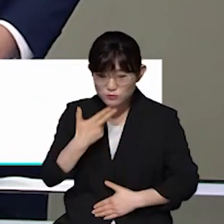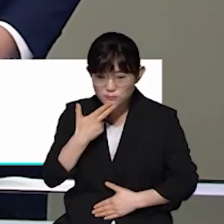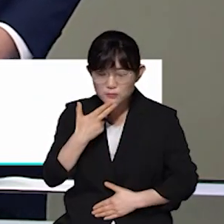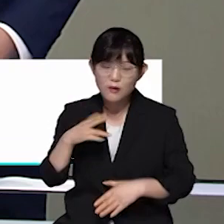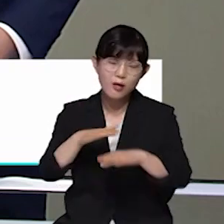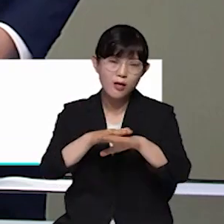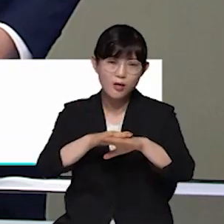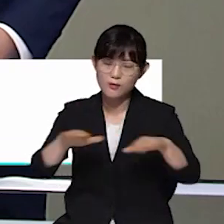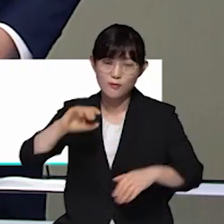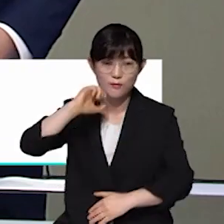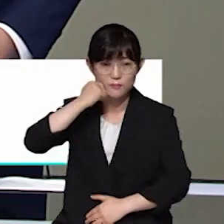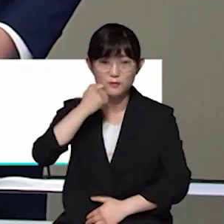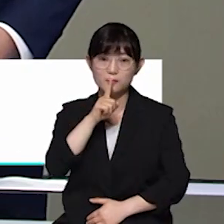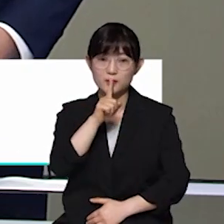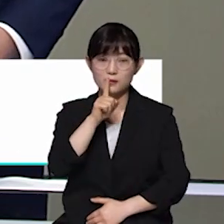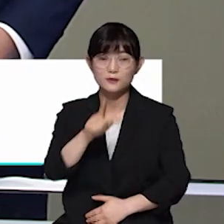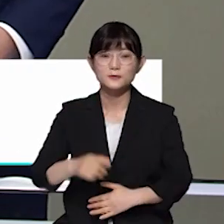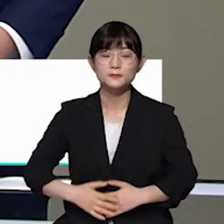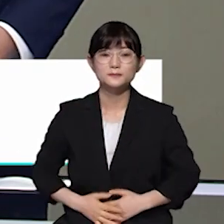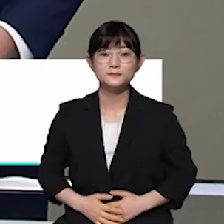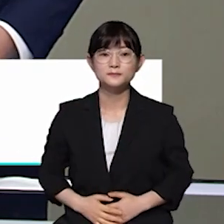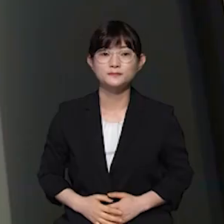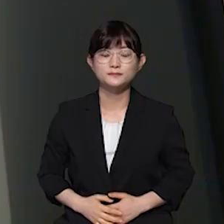강조했습니다. 정경원 기자입니다.